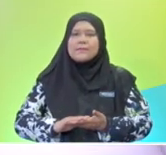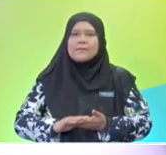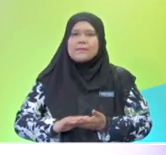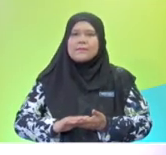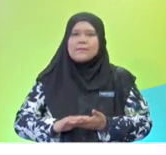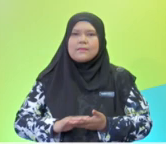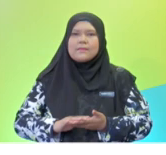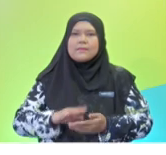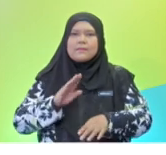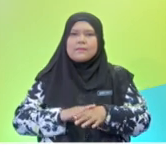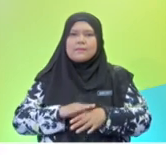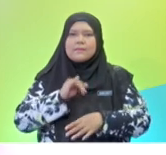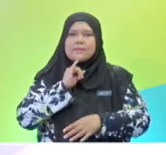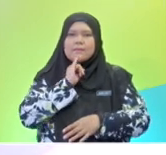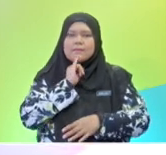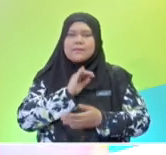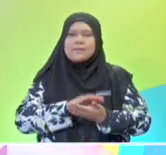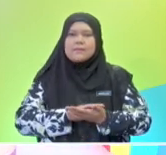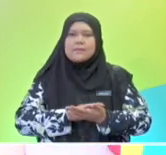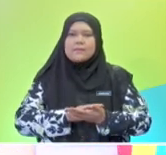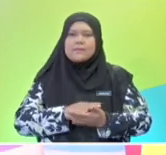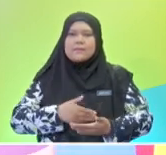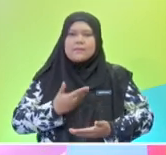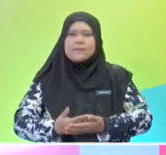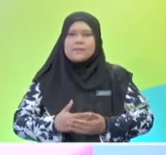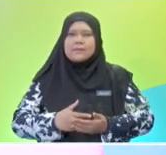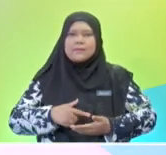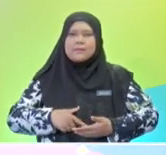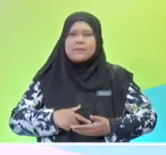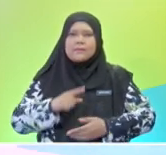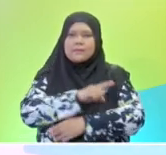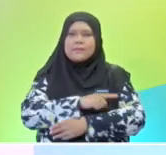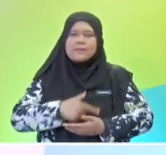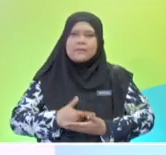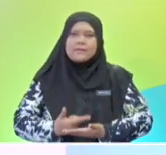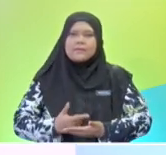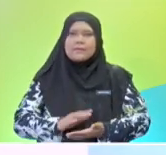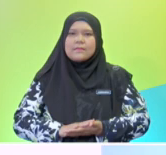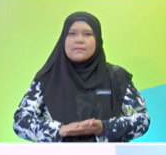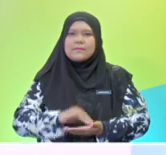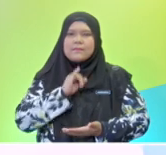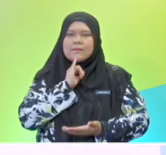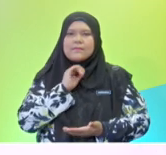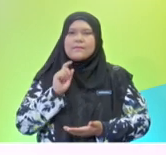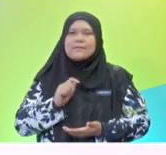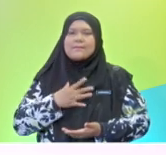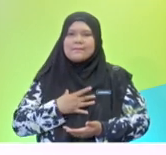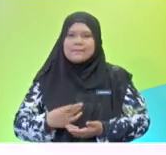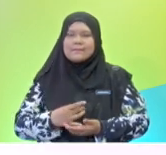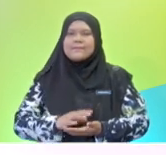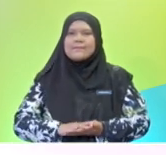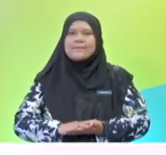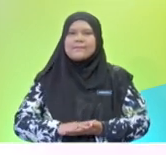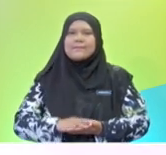sesuatu kepada ibu sempena hari lahirnya dengan rasa gembira. Saya tahu, cikgu. Ya. Ibu suka ni, cikgu. Ah, saya